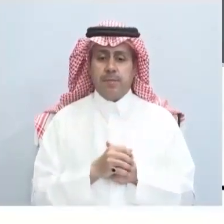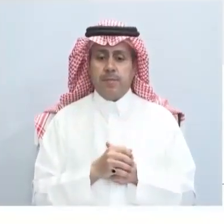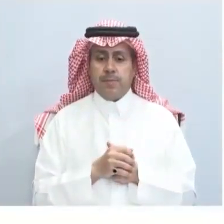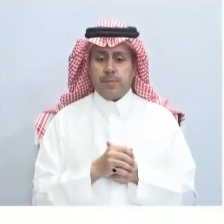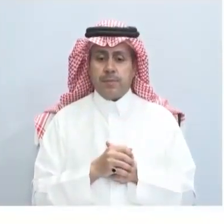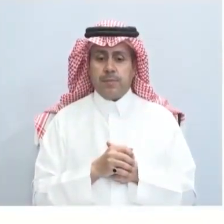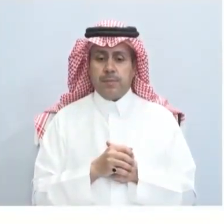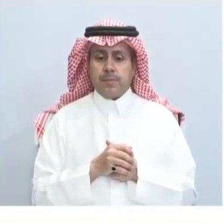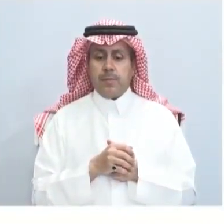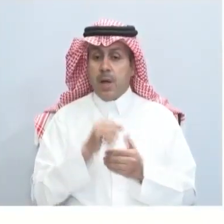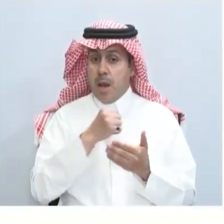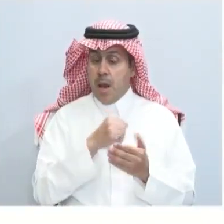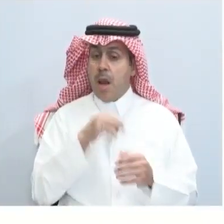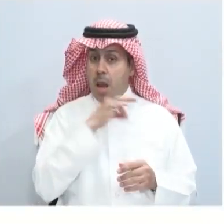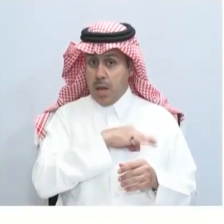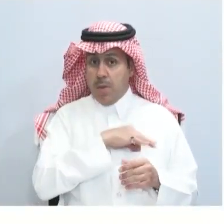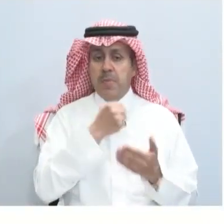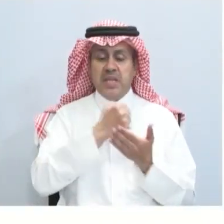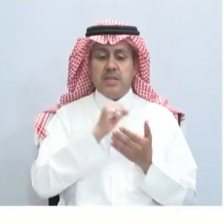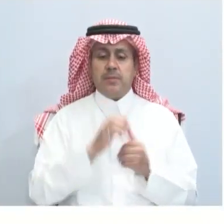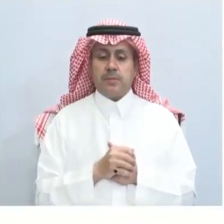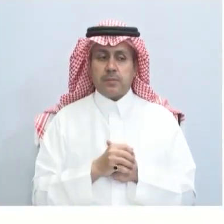النسخ الحكمه من